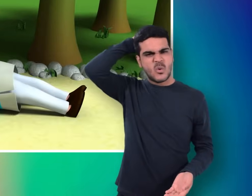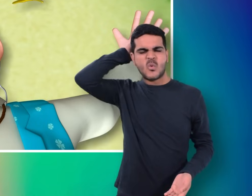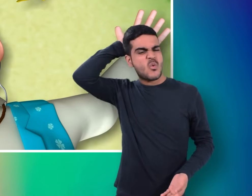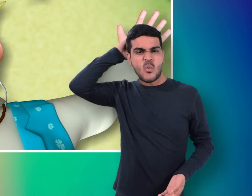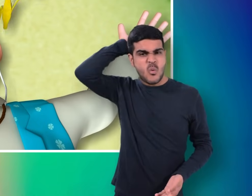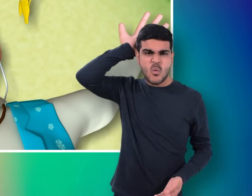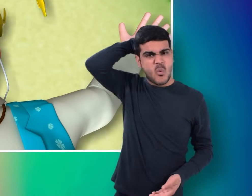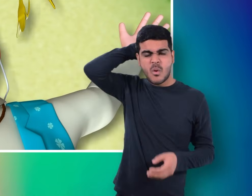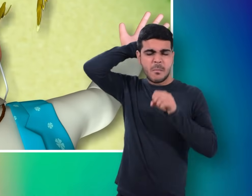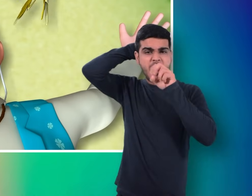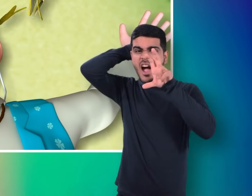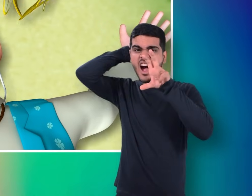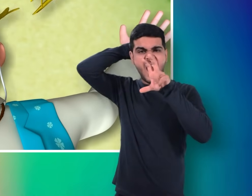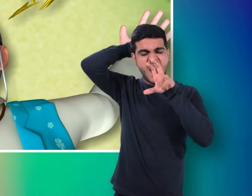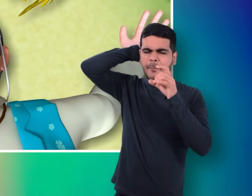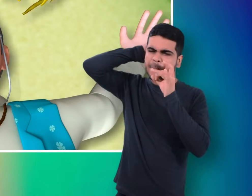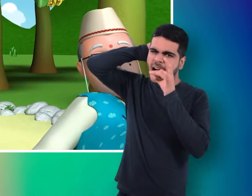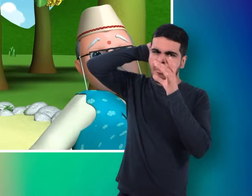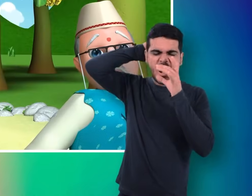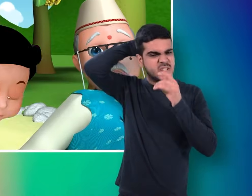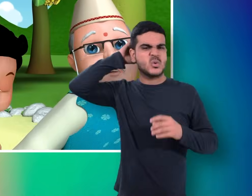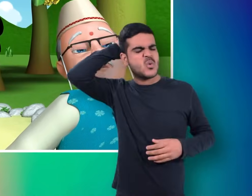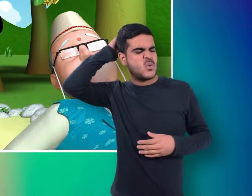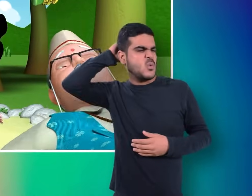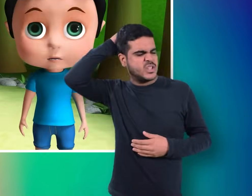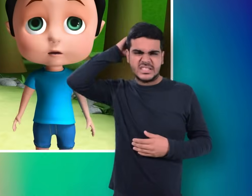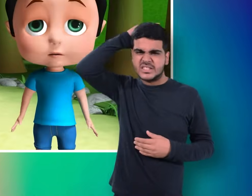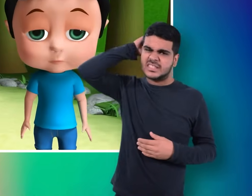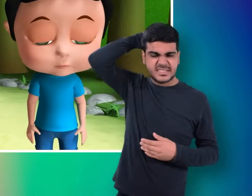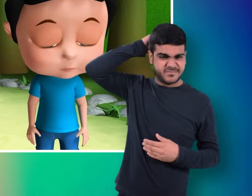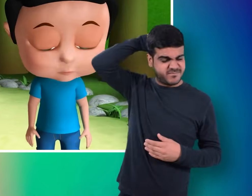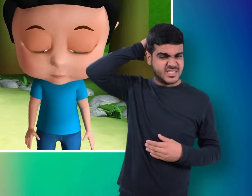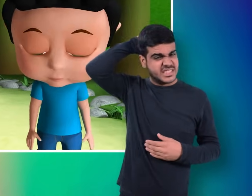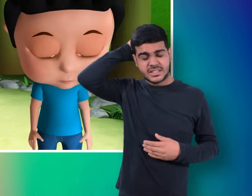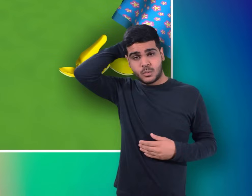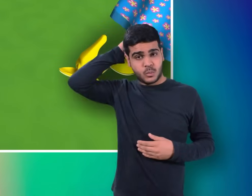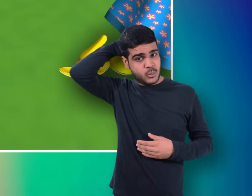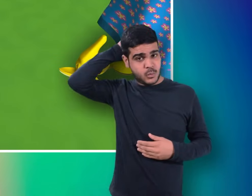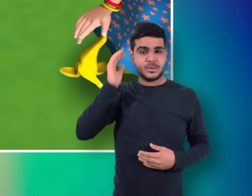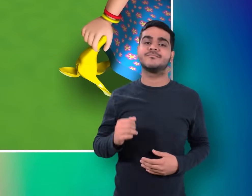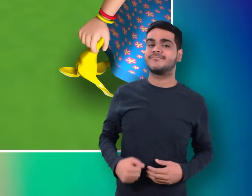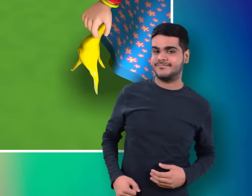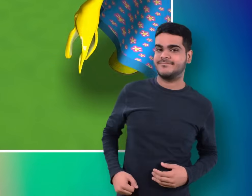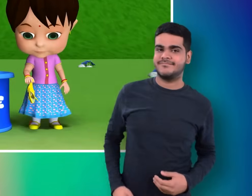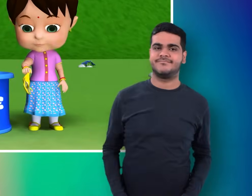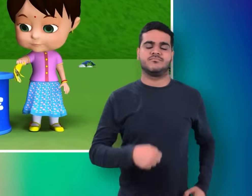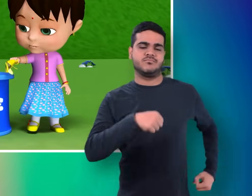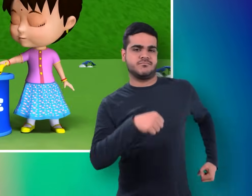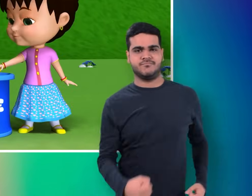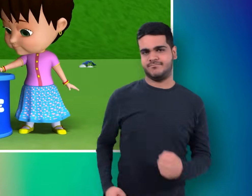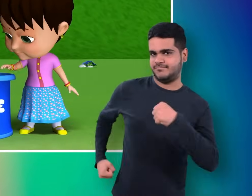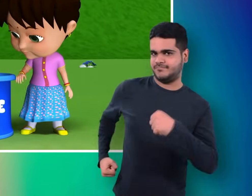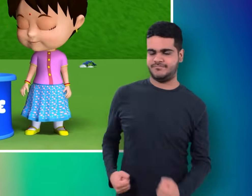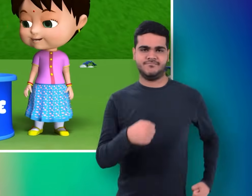पड़ा, मुंह से निकला हाय राम, हाय राम, हाय राम, हाय राम।